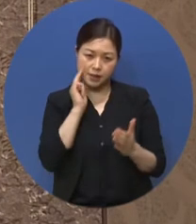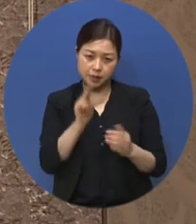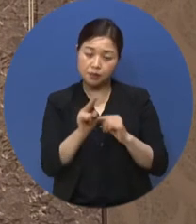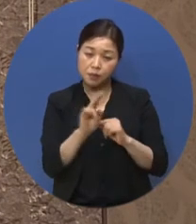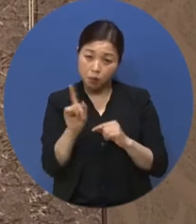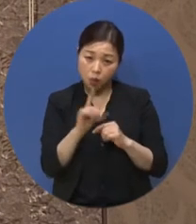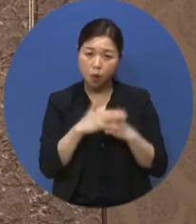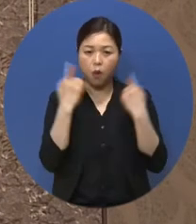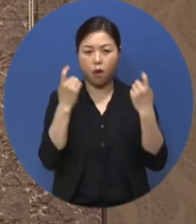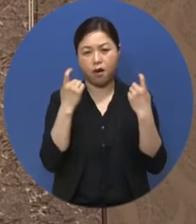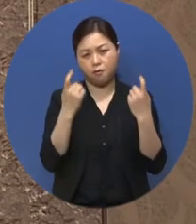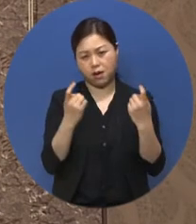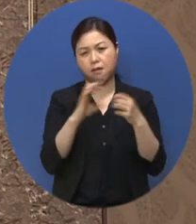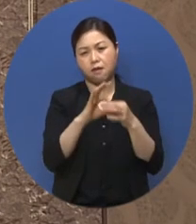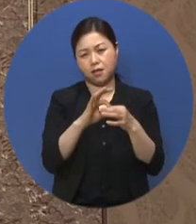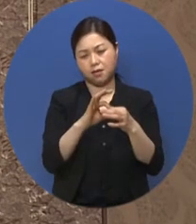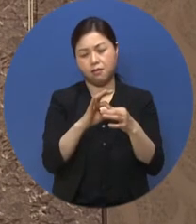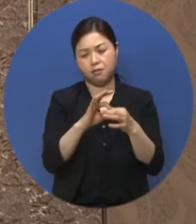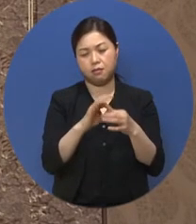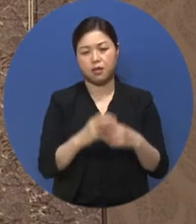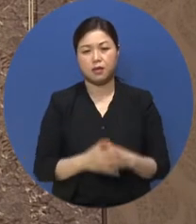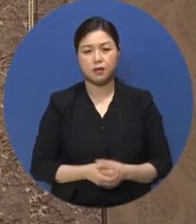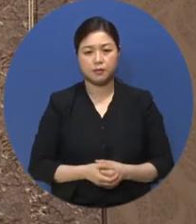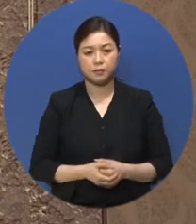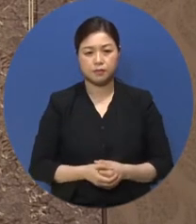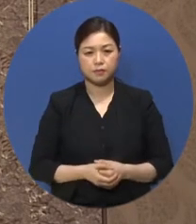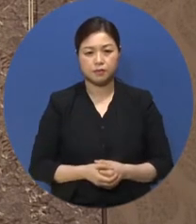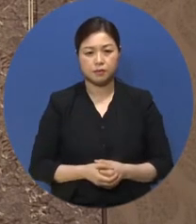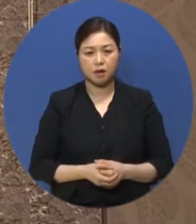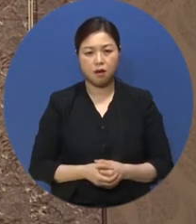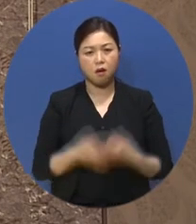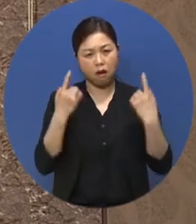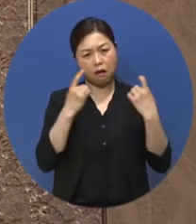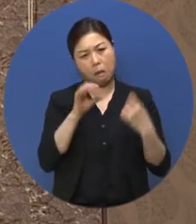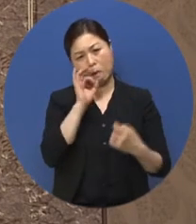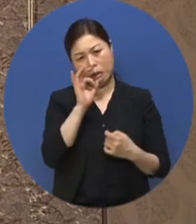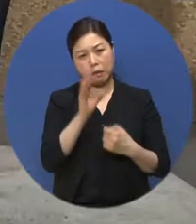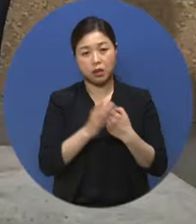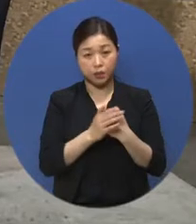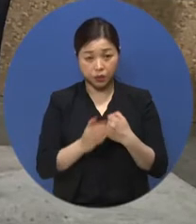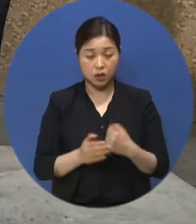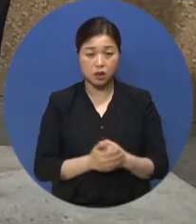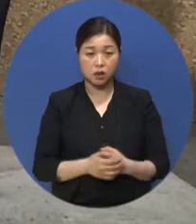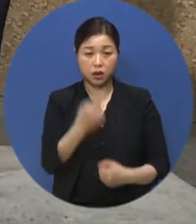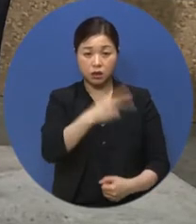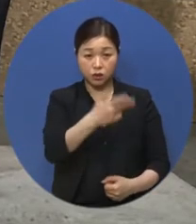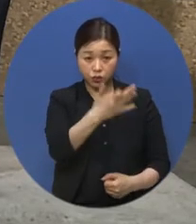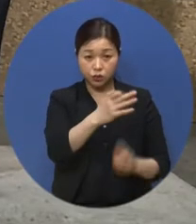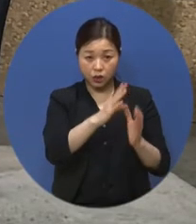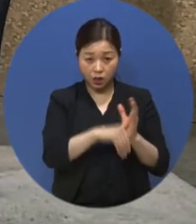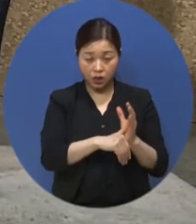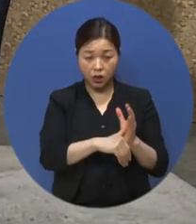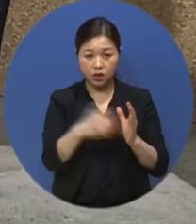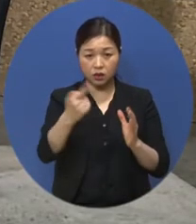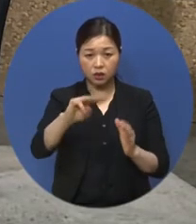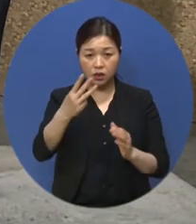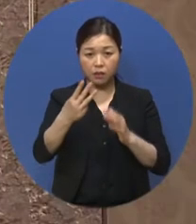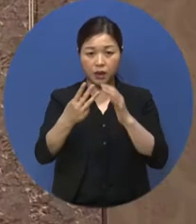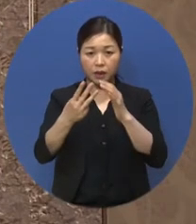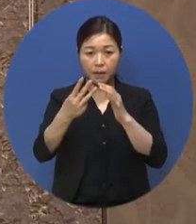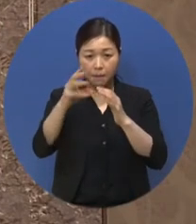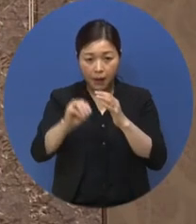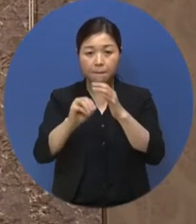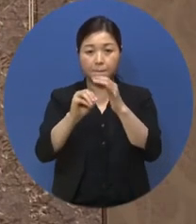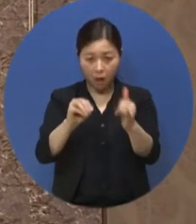관광업 그렇죠. 업계라고 얘기를 전혀 하더라고요. 전혀 할 수가 없으니까. 없고. 그래서 지금 저희도 2019년에는 1300명 정도 돼서